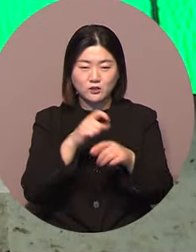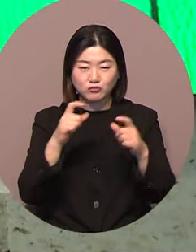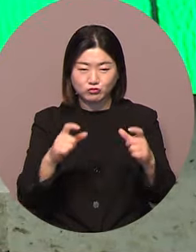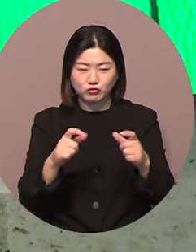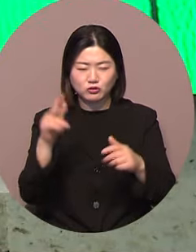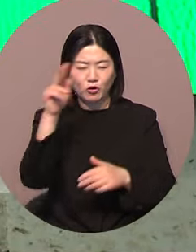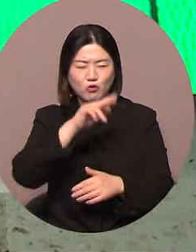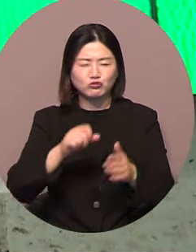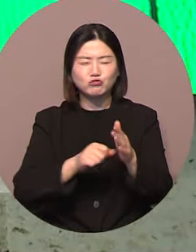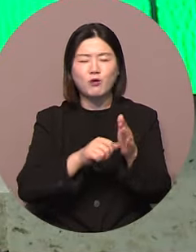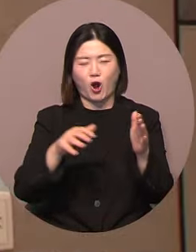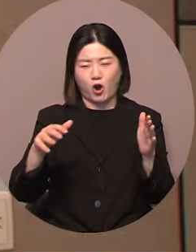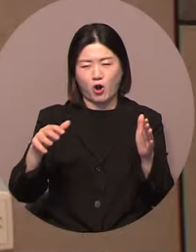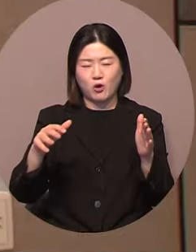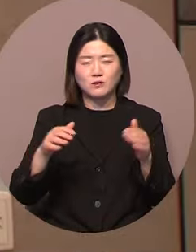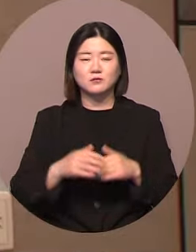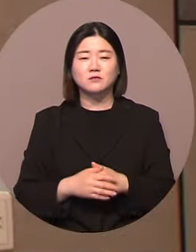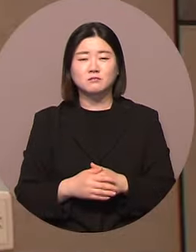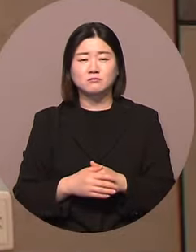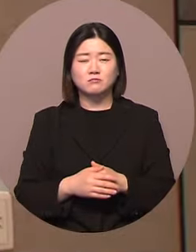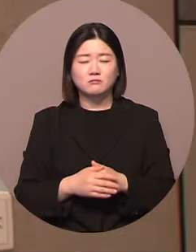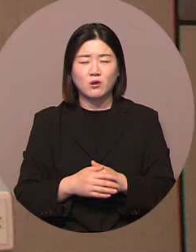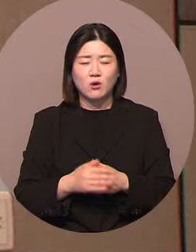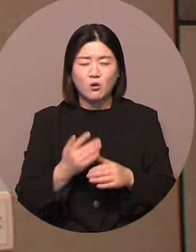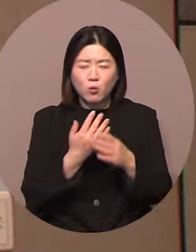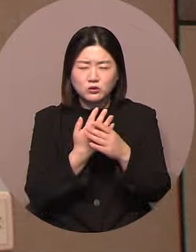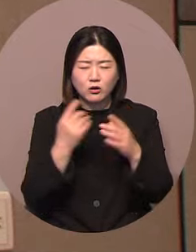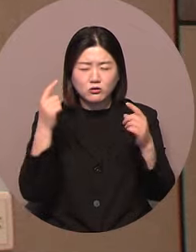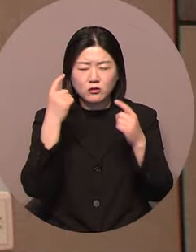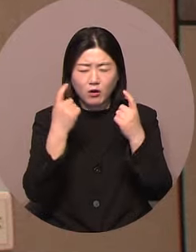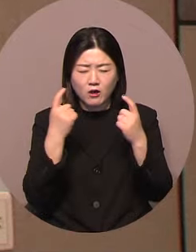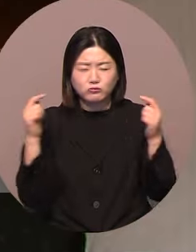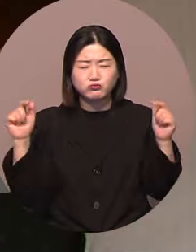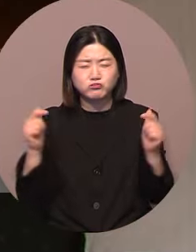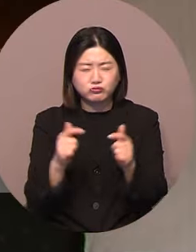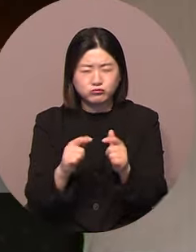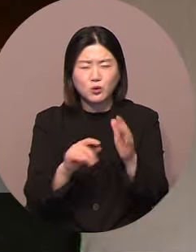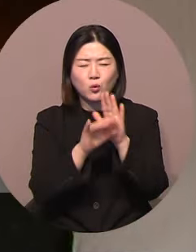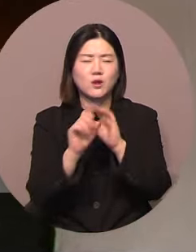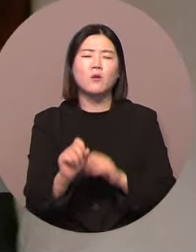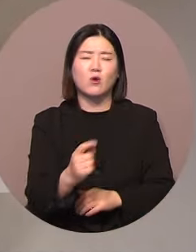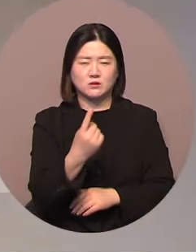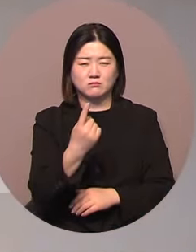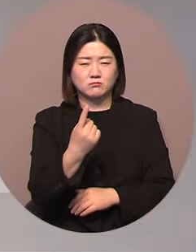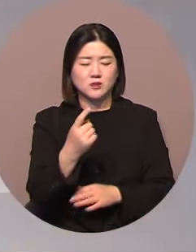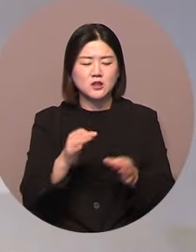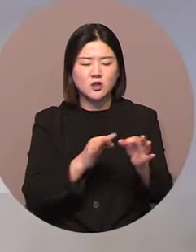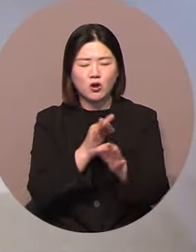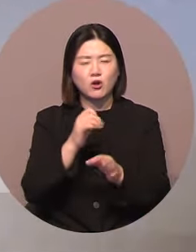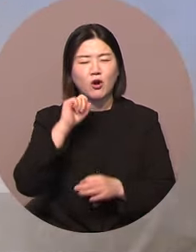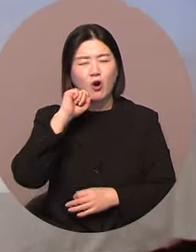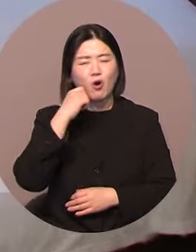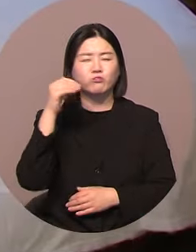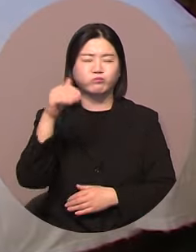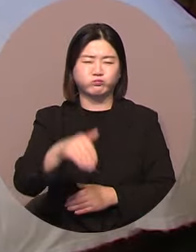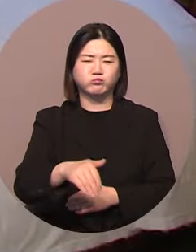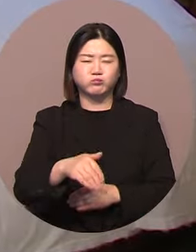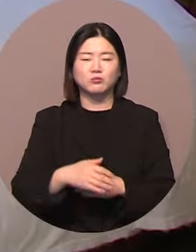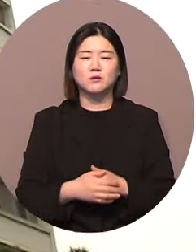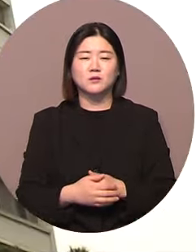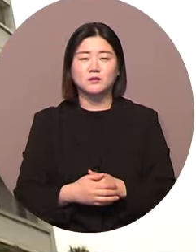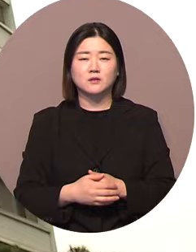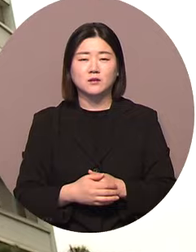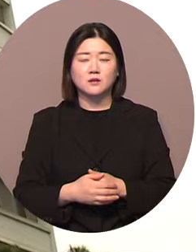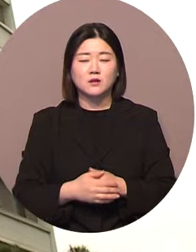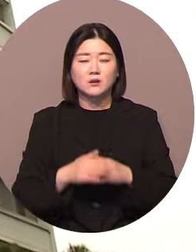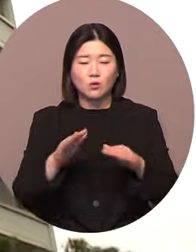전국적인 명소가 됐지만 지속적인 온천 여행계 감소와 코로나 사태 등으로 경영난을 겪고 왔습니다